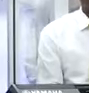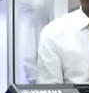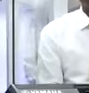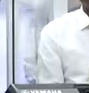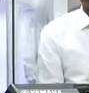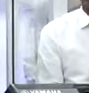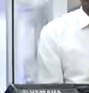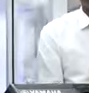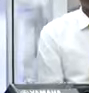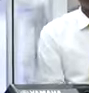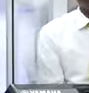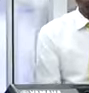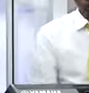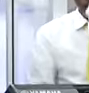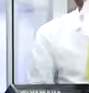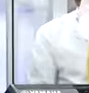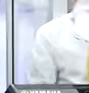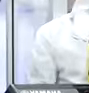tayari limeandaliwa.